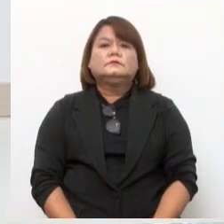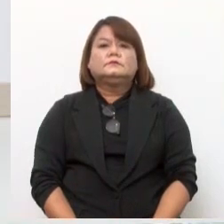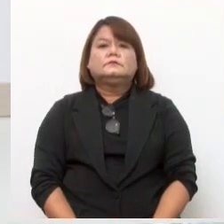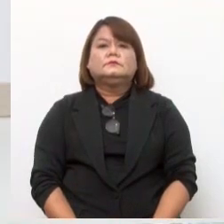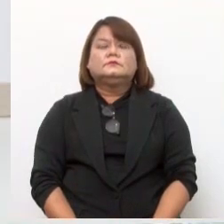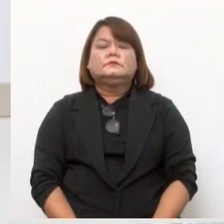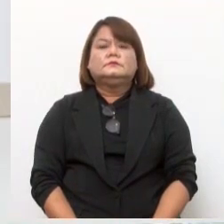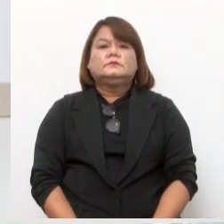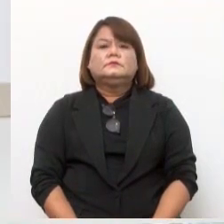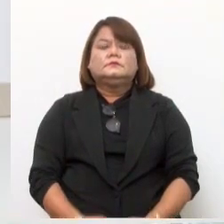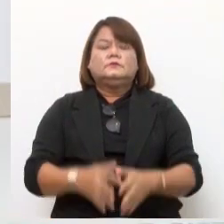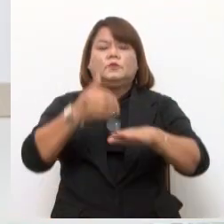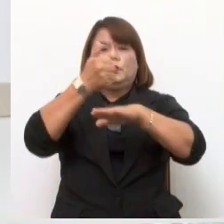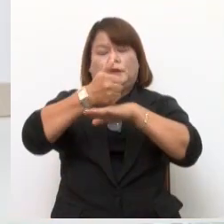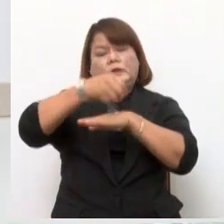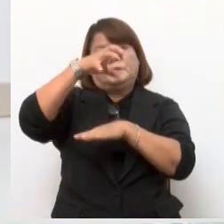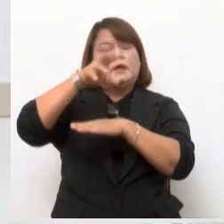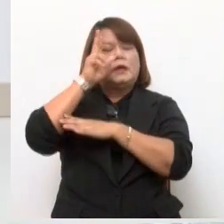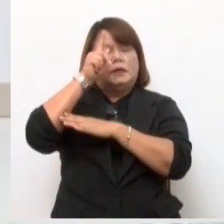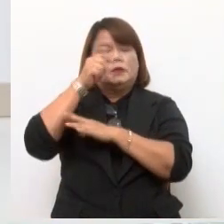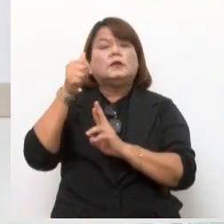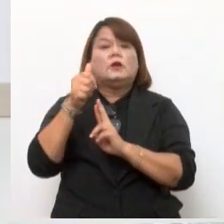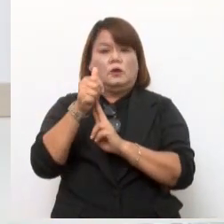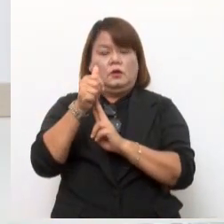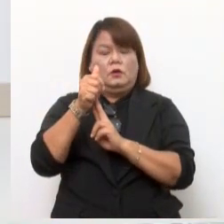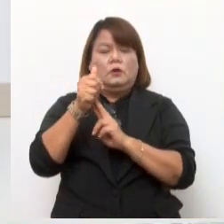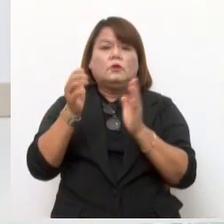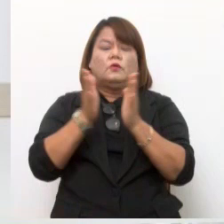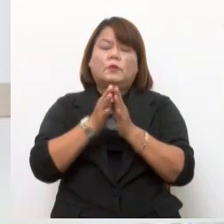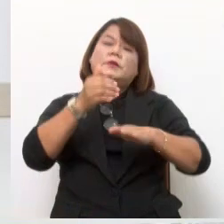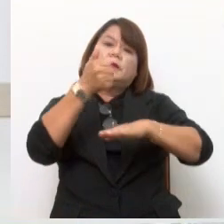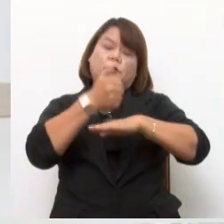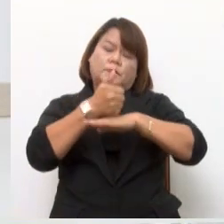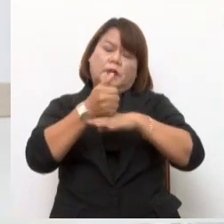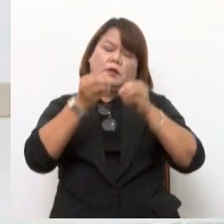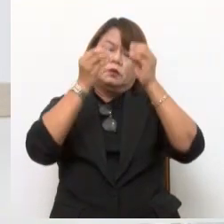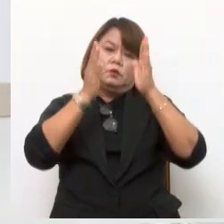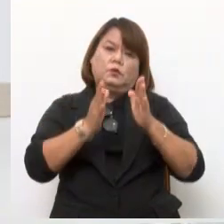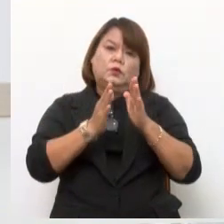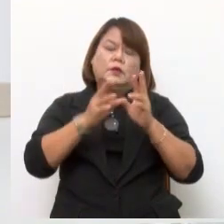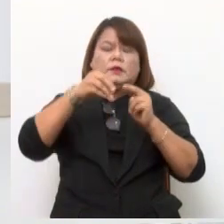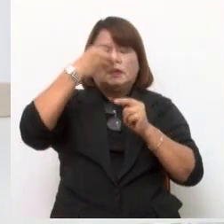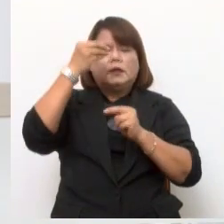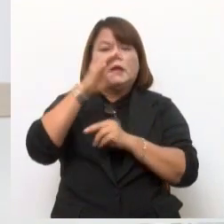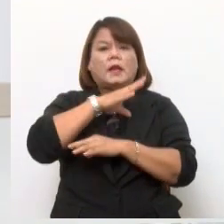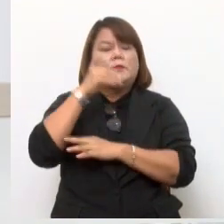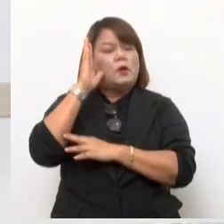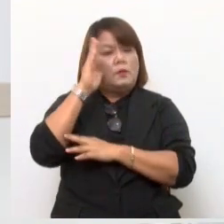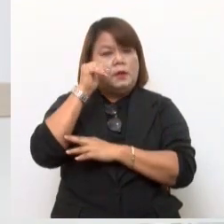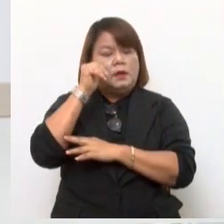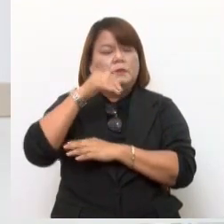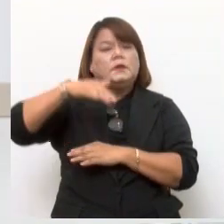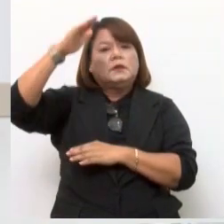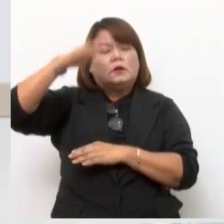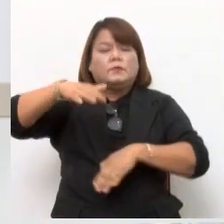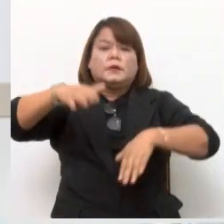สวัสดีท่านผู้อำนวยการสำนักงานเขตท่านรองรวมไปถึงท่านผู้อำนวยการคณะครูนักเรียนและผู้ปกครองพี่น้องประชาช